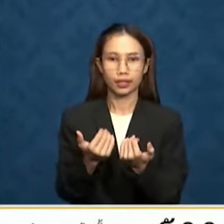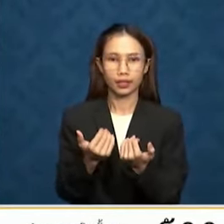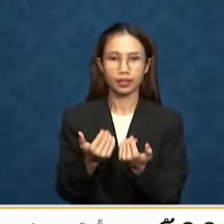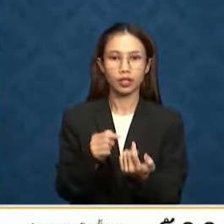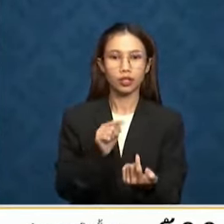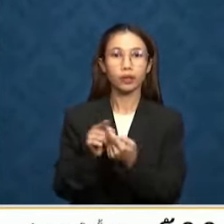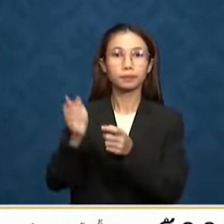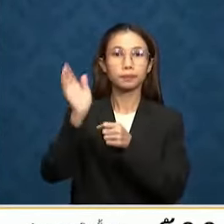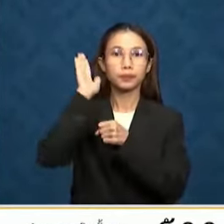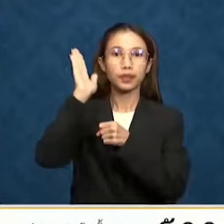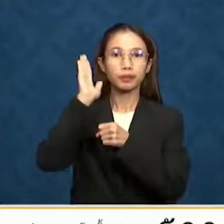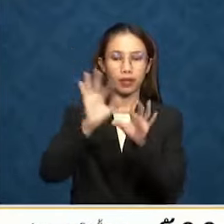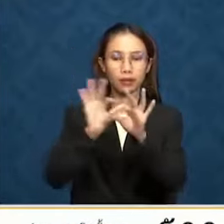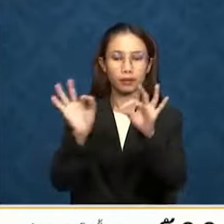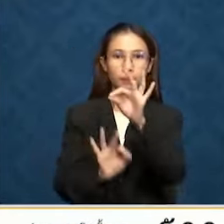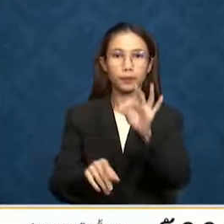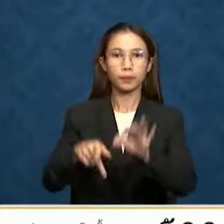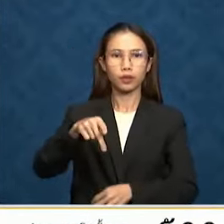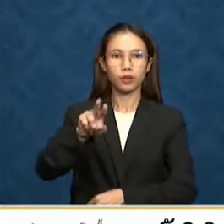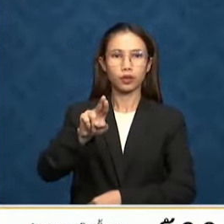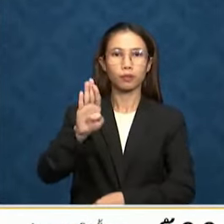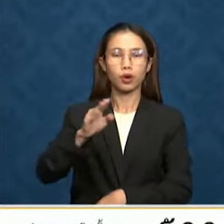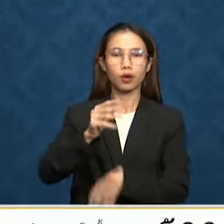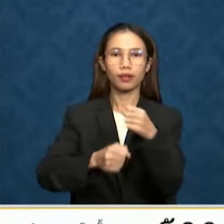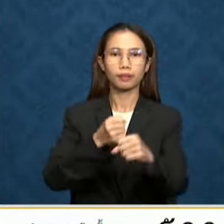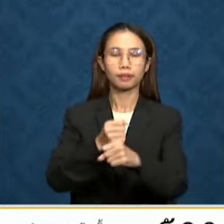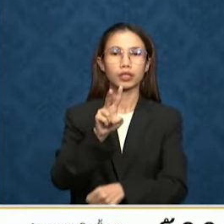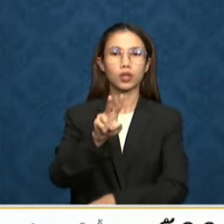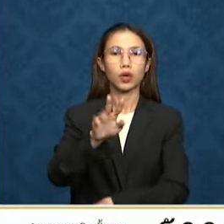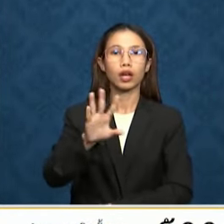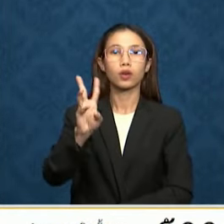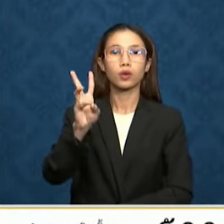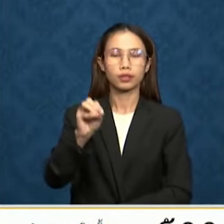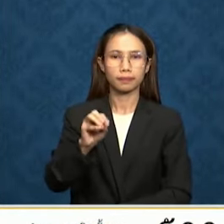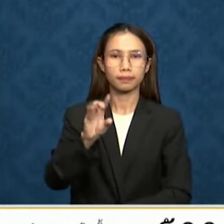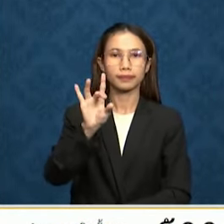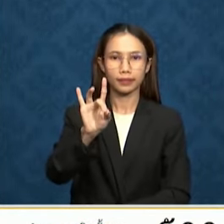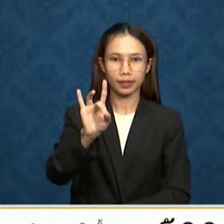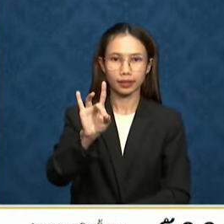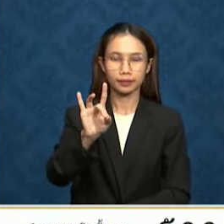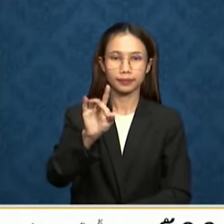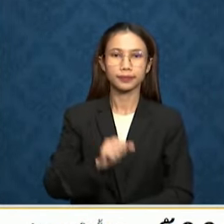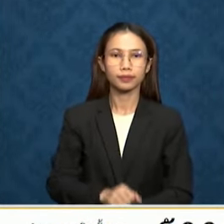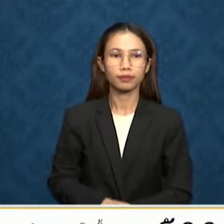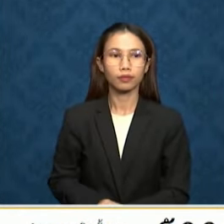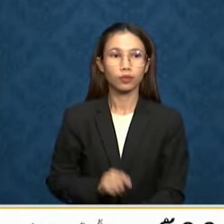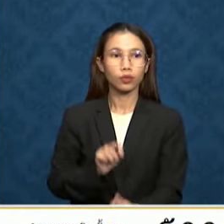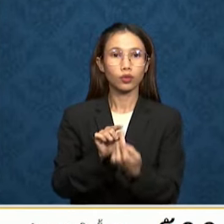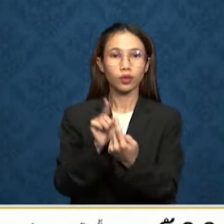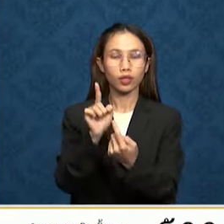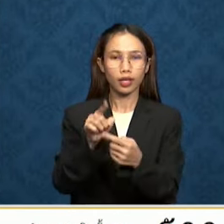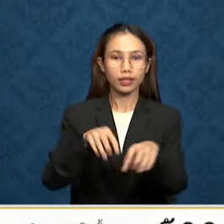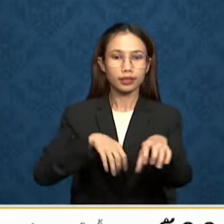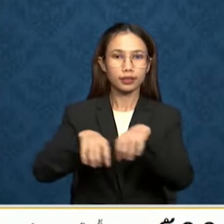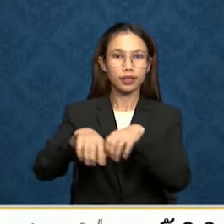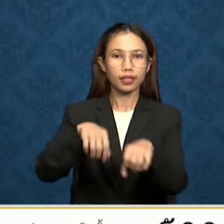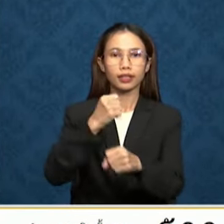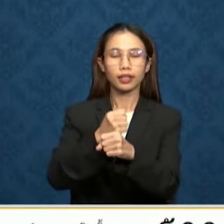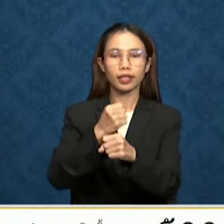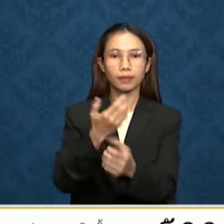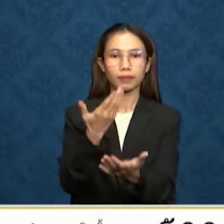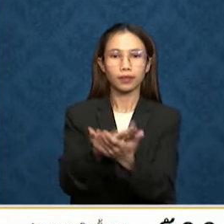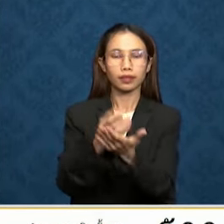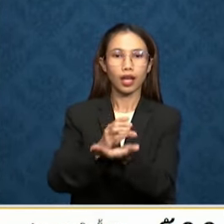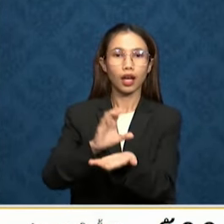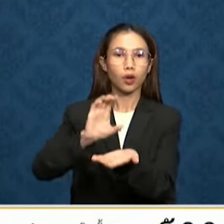ร่วมอภิปรายในร่างพรบงบประมาณปี2568ในส่วนของกระบวนการจัดทำงบประมาณเพื่อ